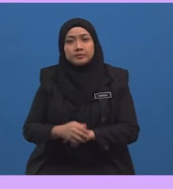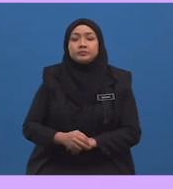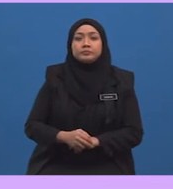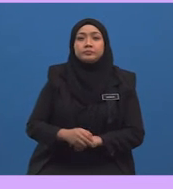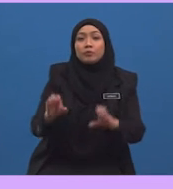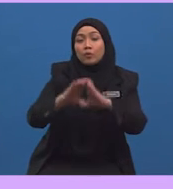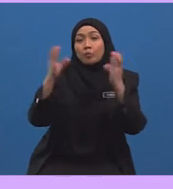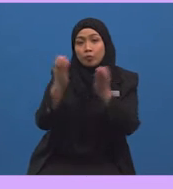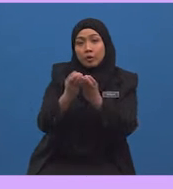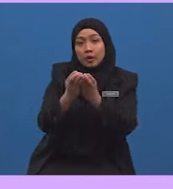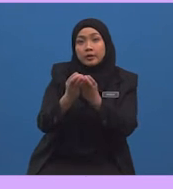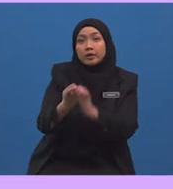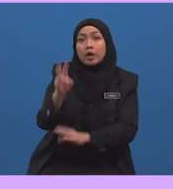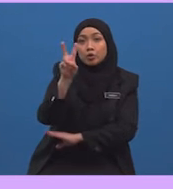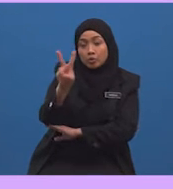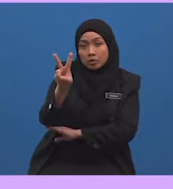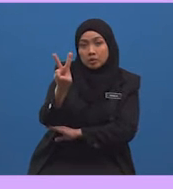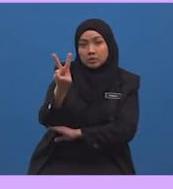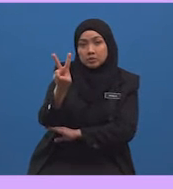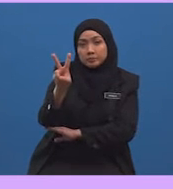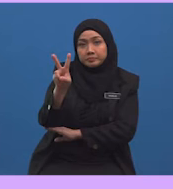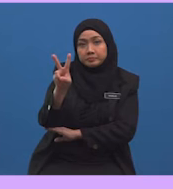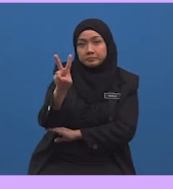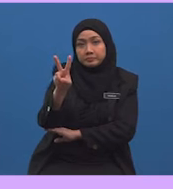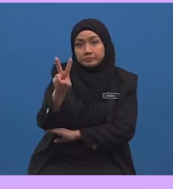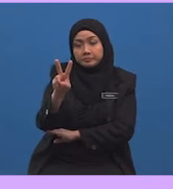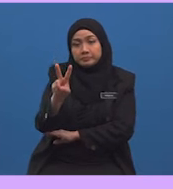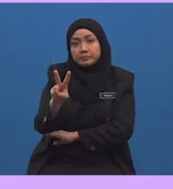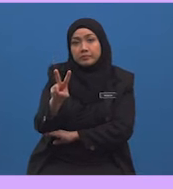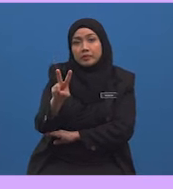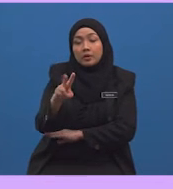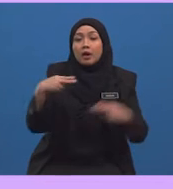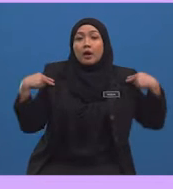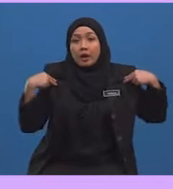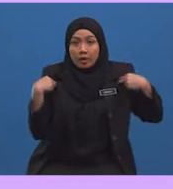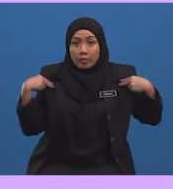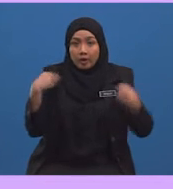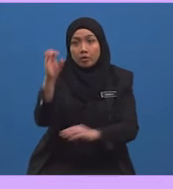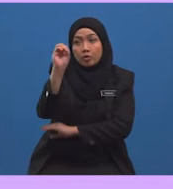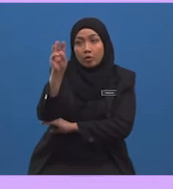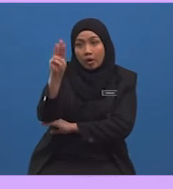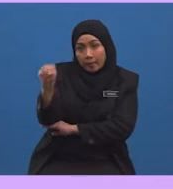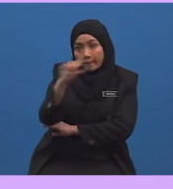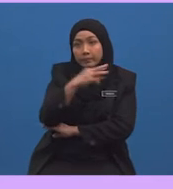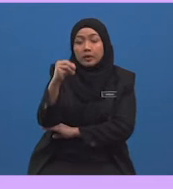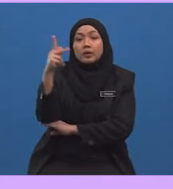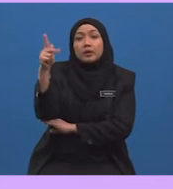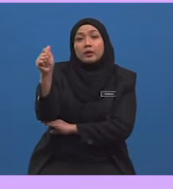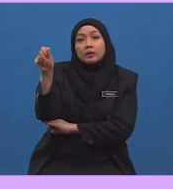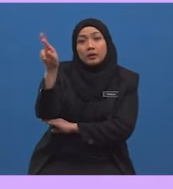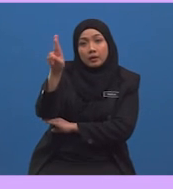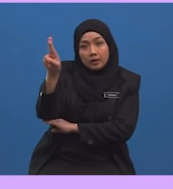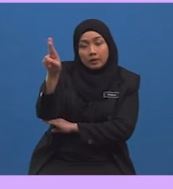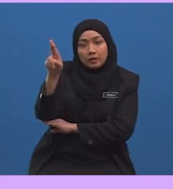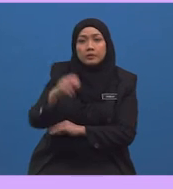Pengguna sekunder pula ialah haiwan omnivore dan haiwan karnivore yang makan pengguna primer.